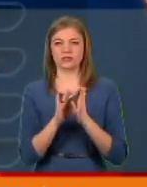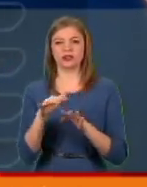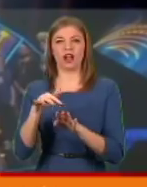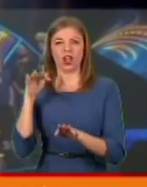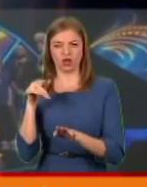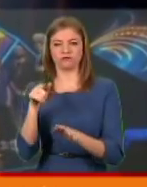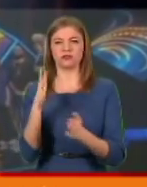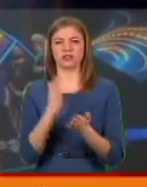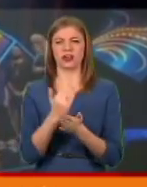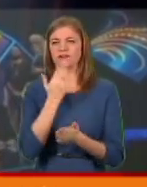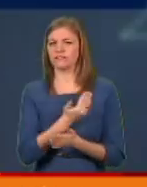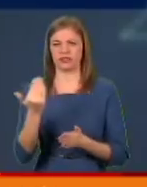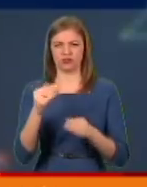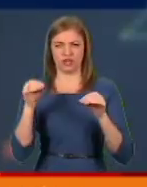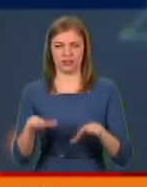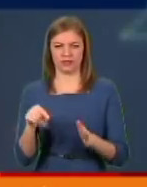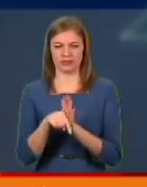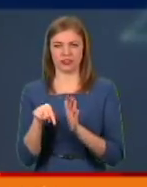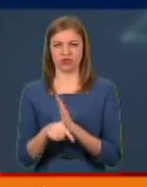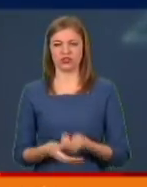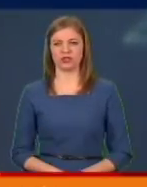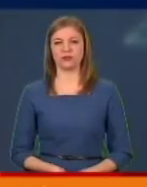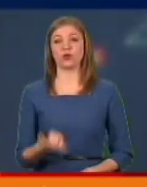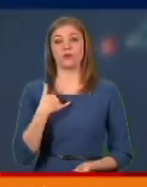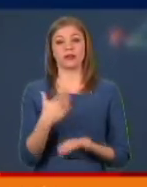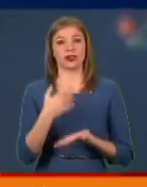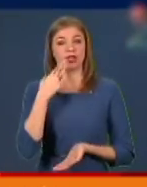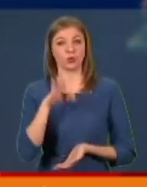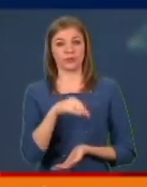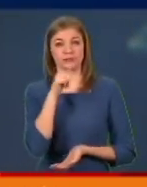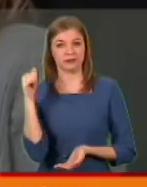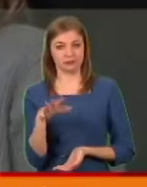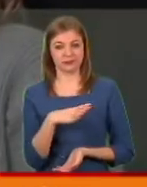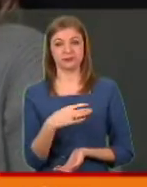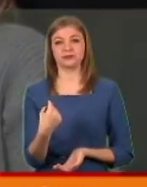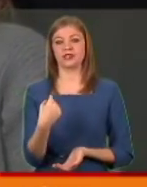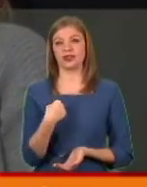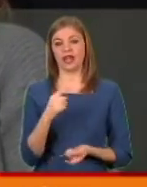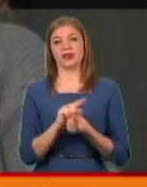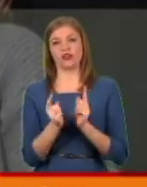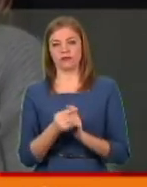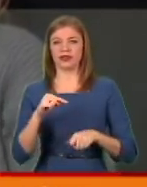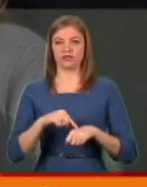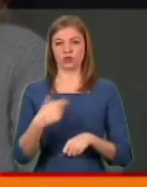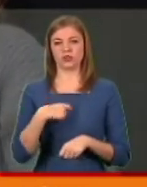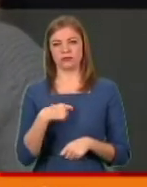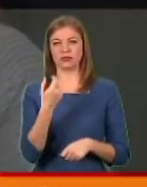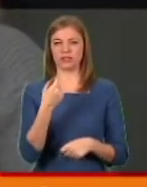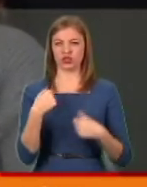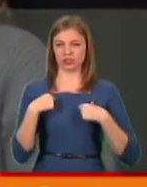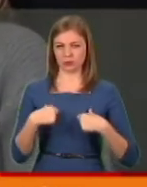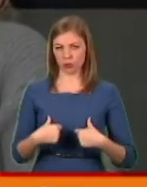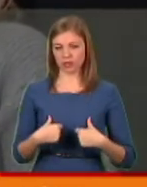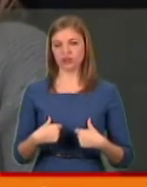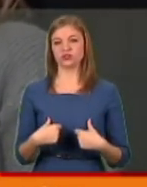глядачів має вирішальне значення. У мене вже є досвід минулорічний. Я навпаки відчуваю себе трішки